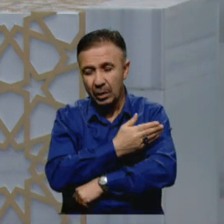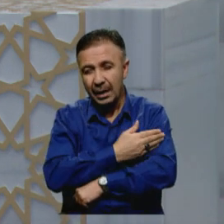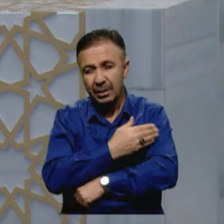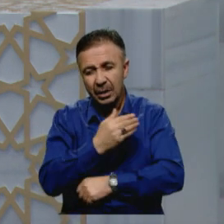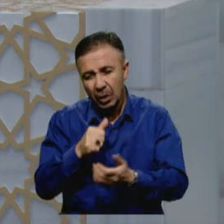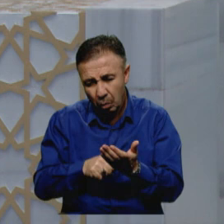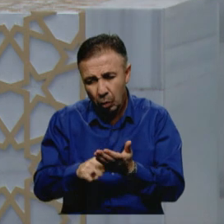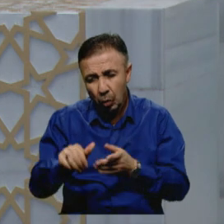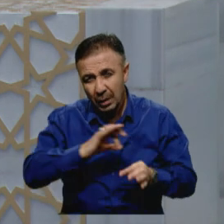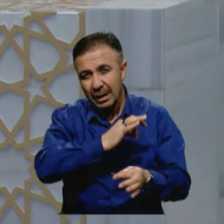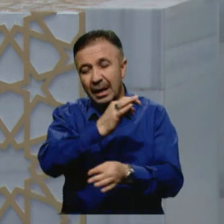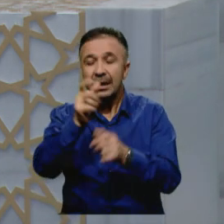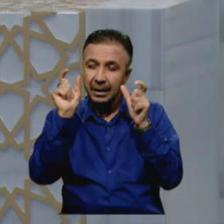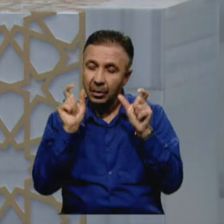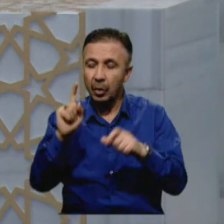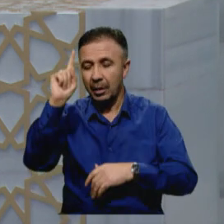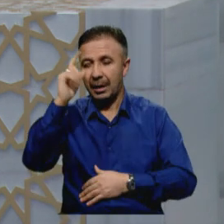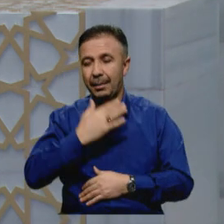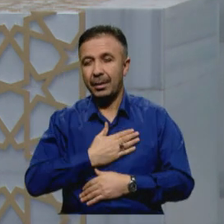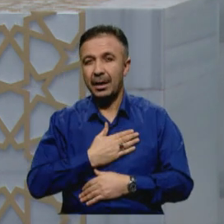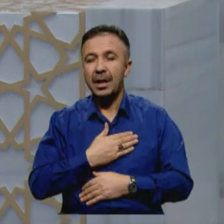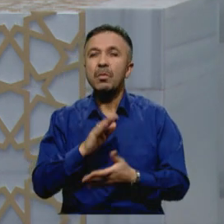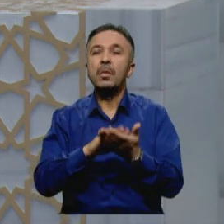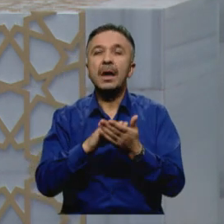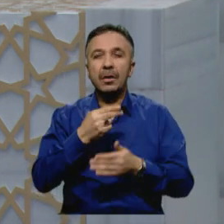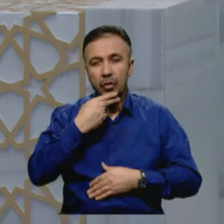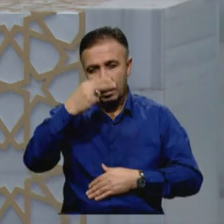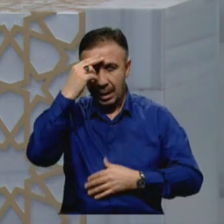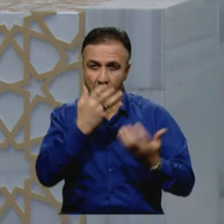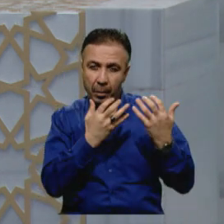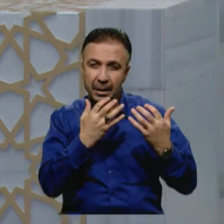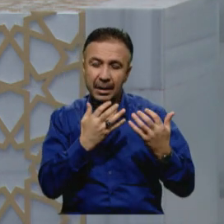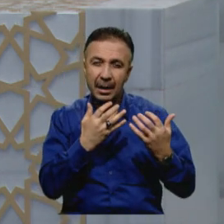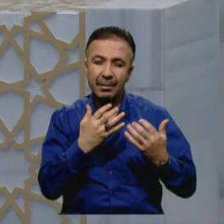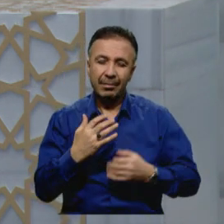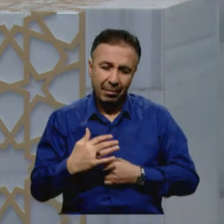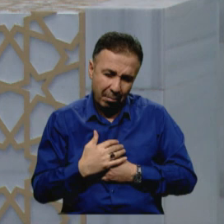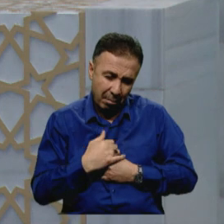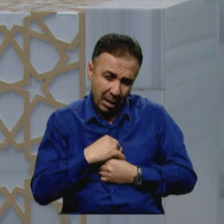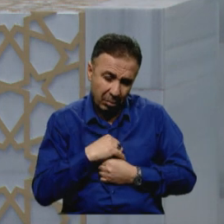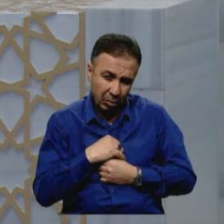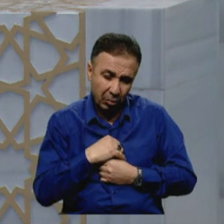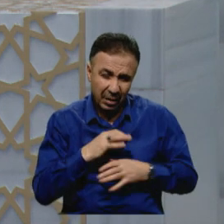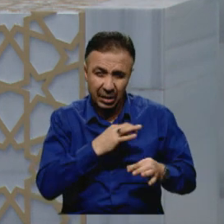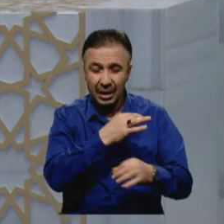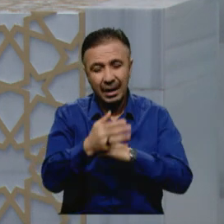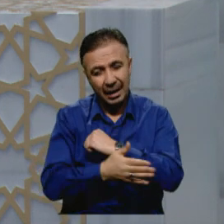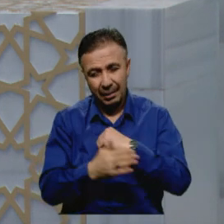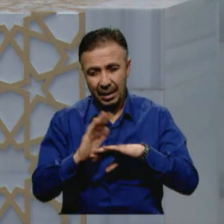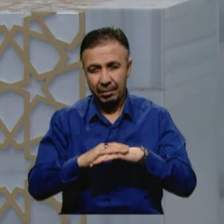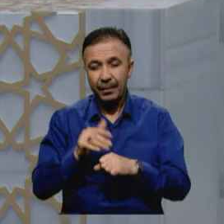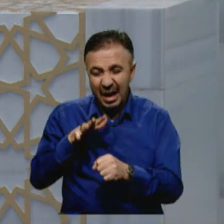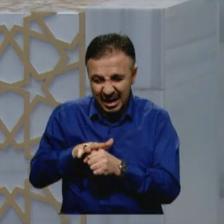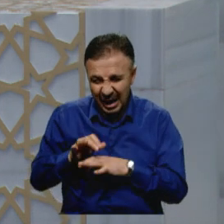eyle ya Rabbi. Mübarek cuma hürmetine mazlum ve mağdur kullarına yardım eyle ya Rabbi. Zalimleri